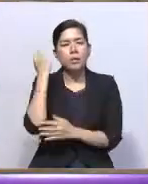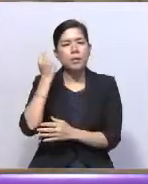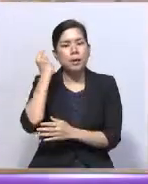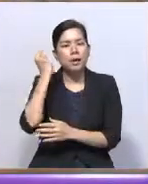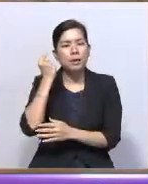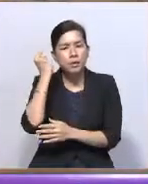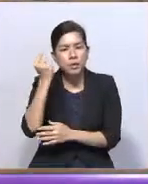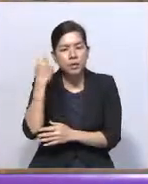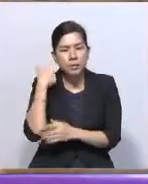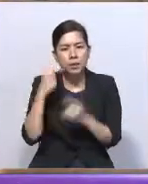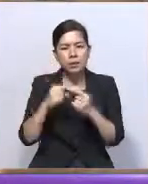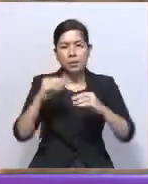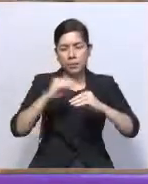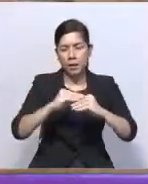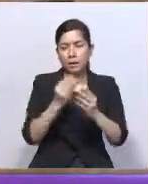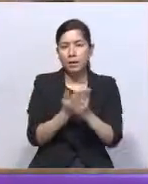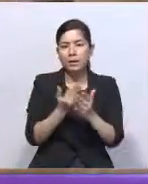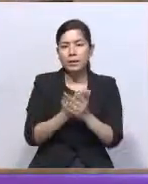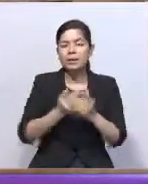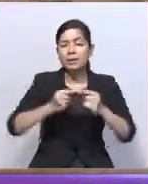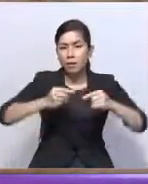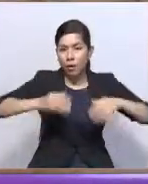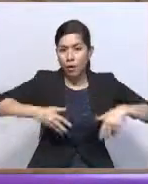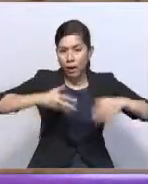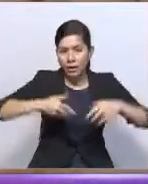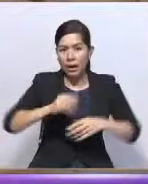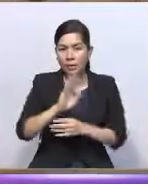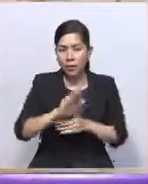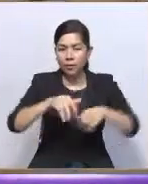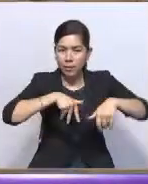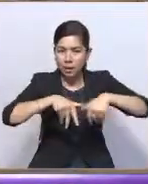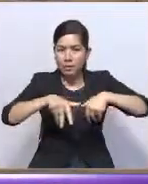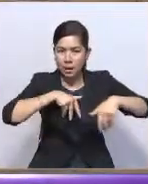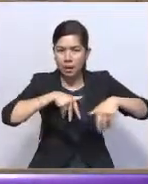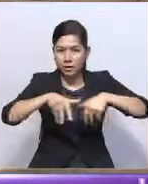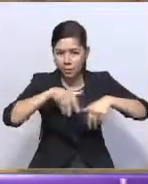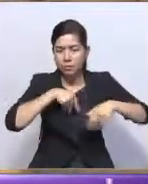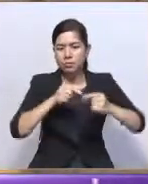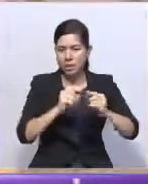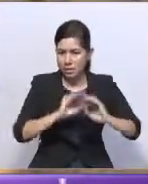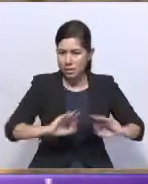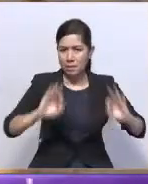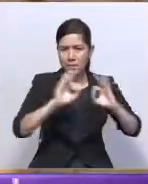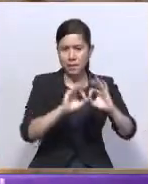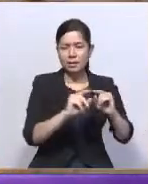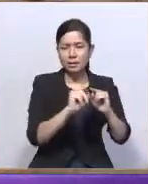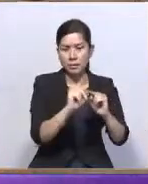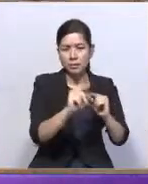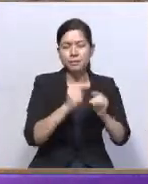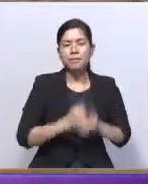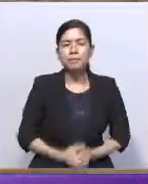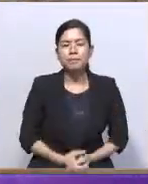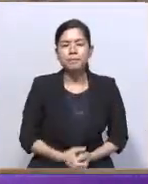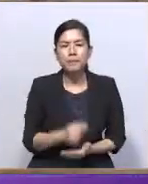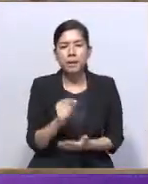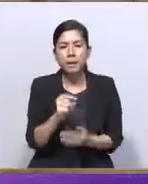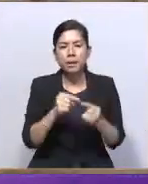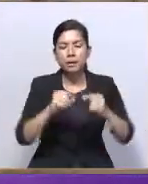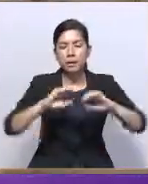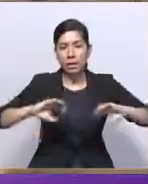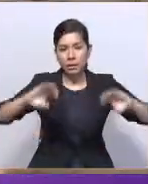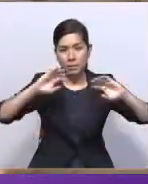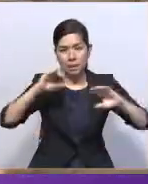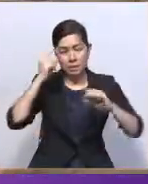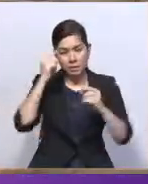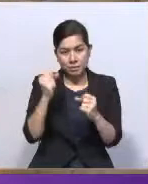สู่การเพิ่มรายได้ของประชาชนในพื้นที่ด้วยนะครับอันนั้นเป็นเรื่องแรกที่เห็นพ้องต้องกันนะครับแล้วก็รัฐบาลได้พยาย